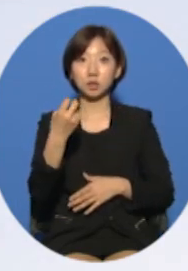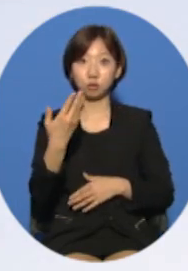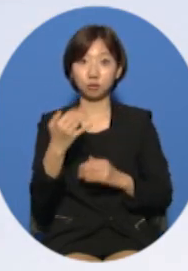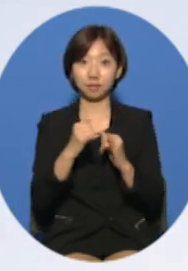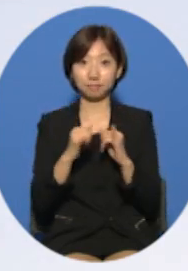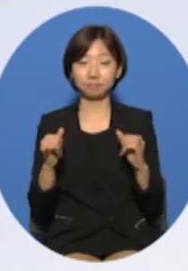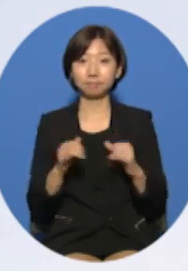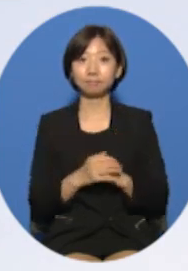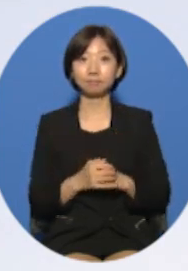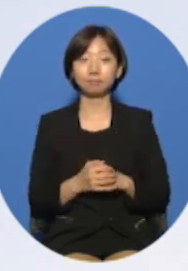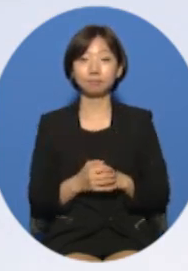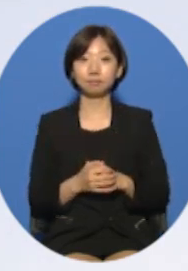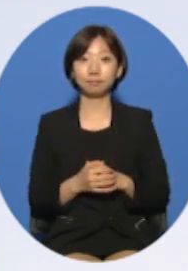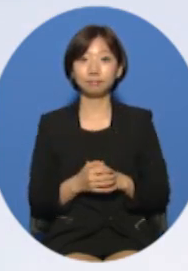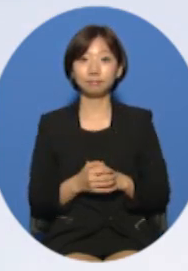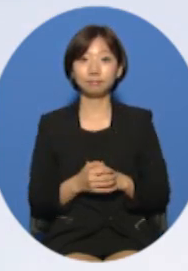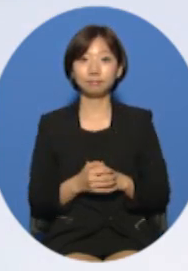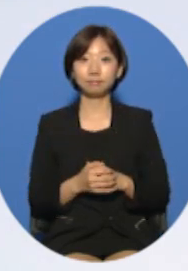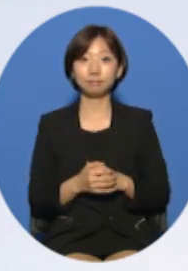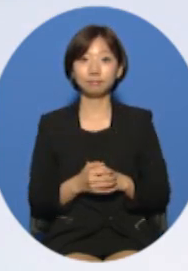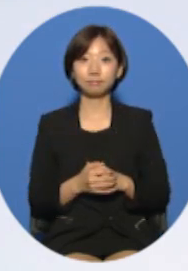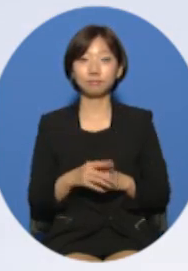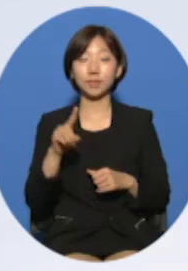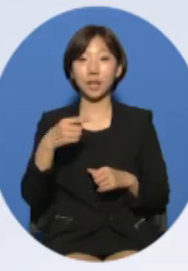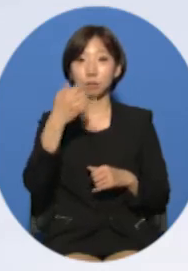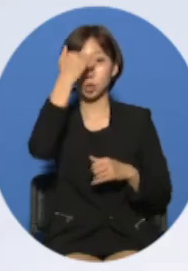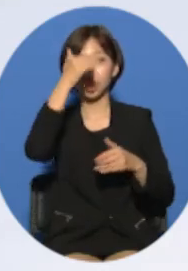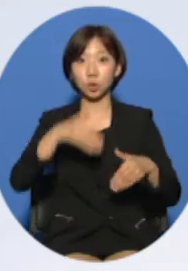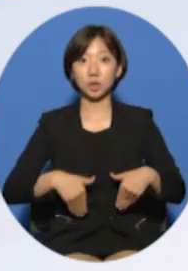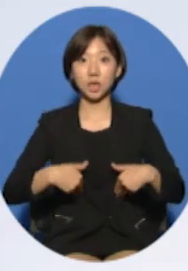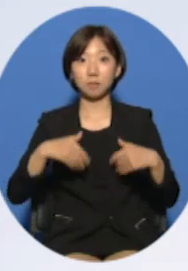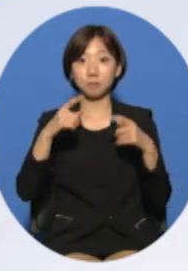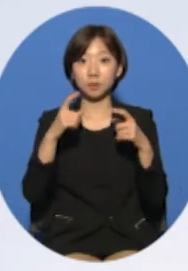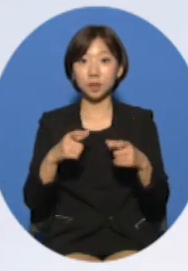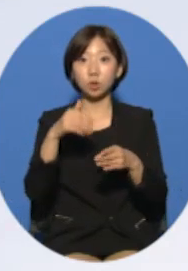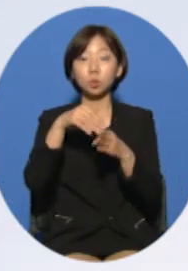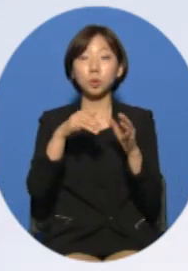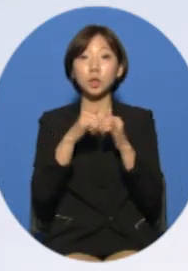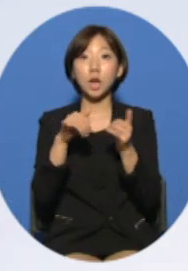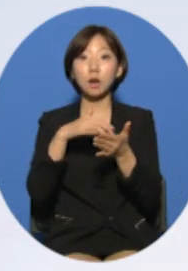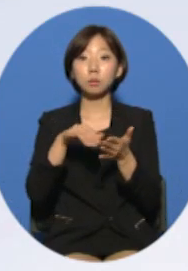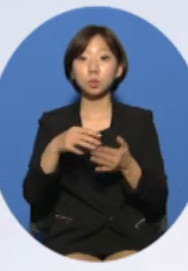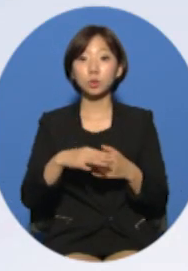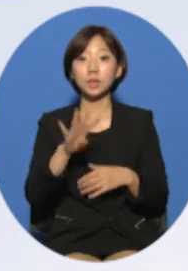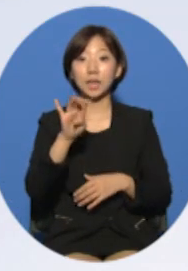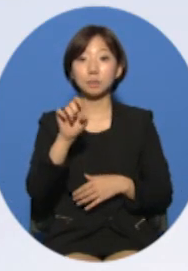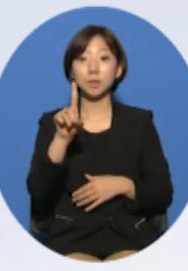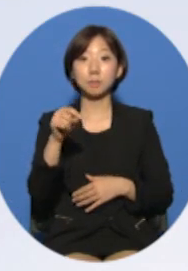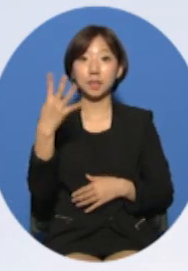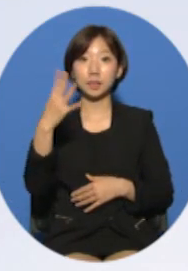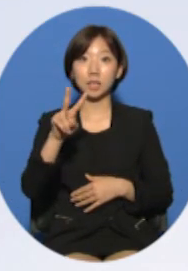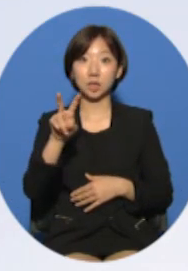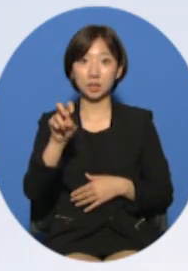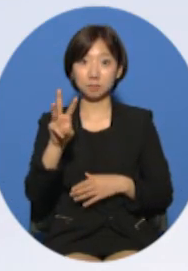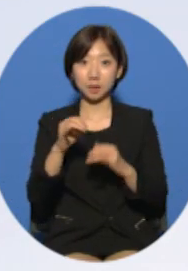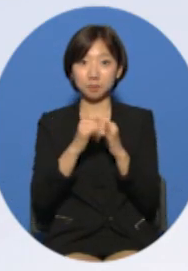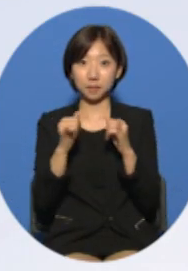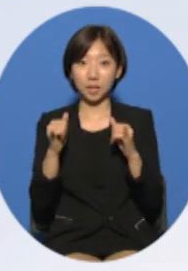33만 1,729명입니다. 다음 충남은 투표자 수 41만 4,023명,